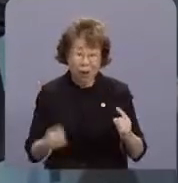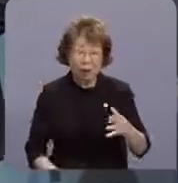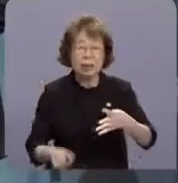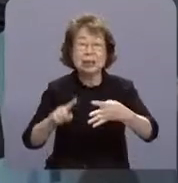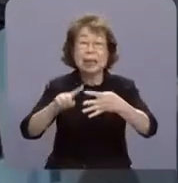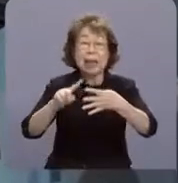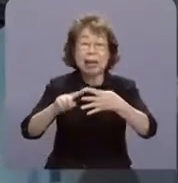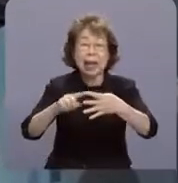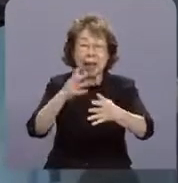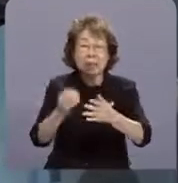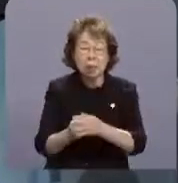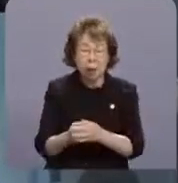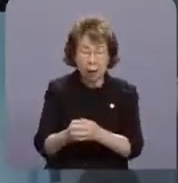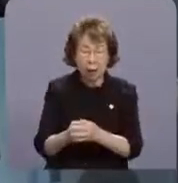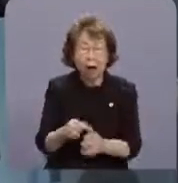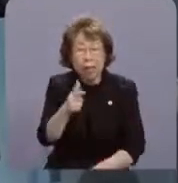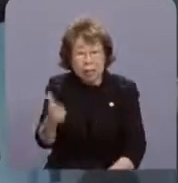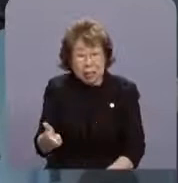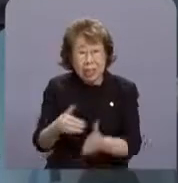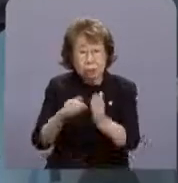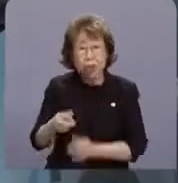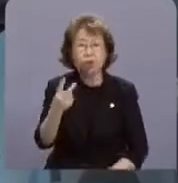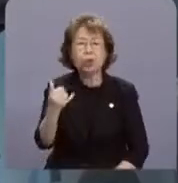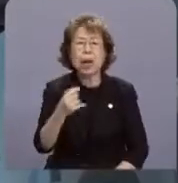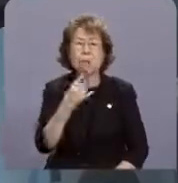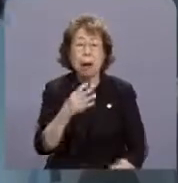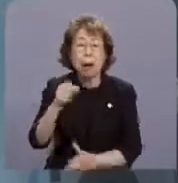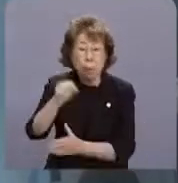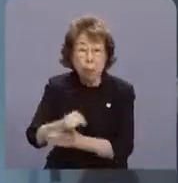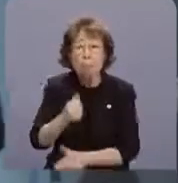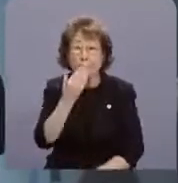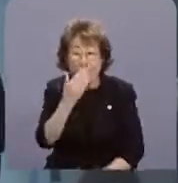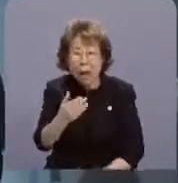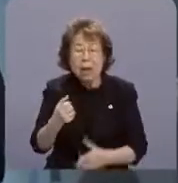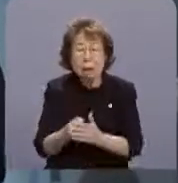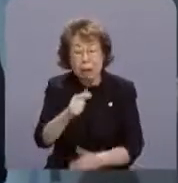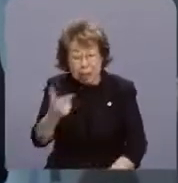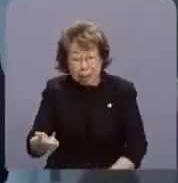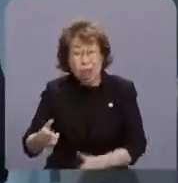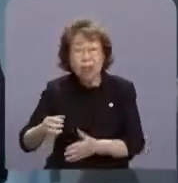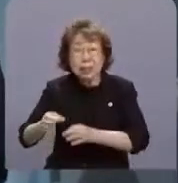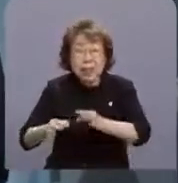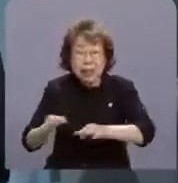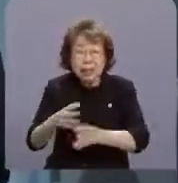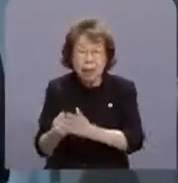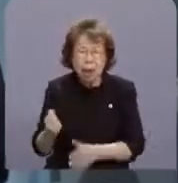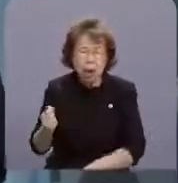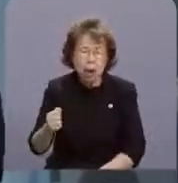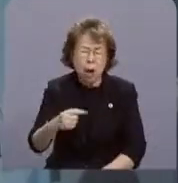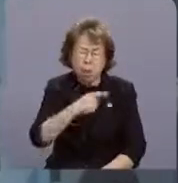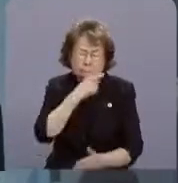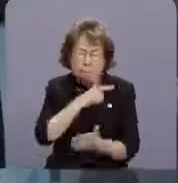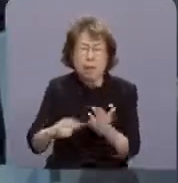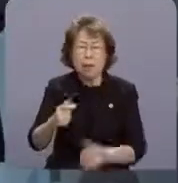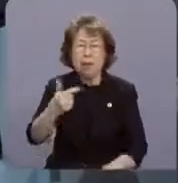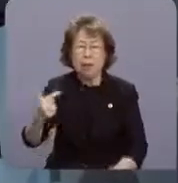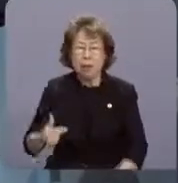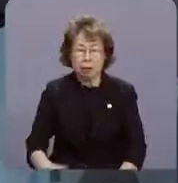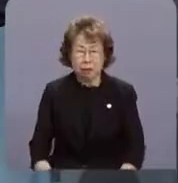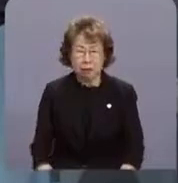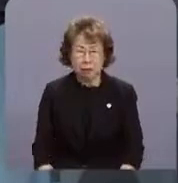땐 20 8시 이후 2명 까지만 모을 수 있어 이 저녁 장사의 타격이 클 텐데요